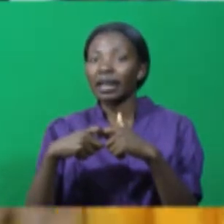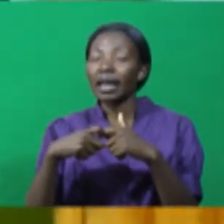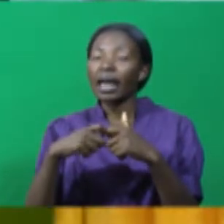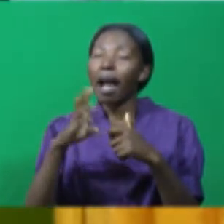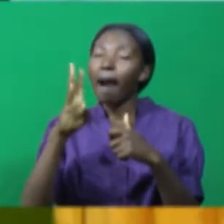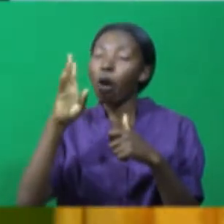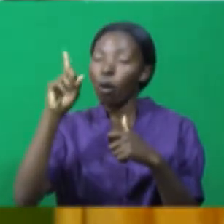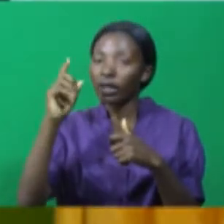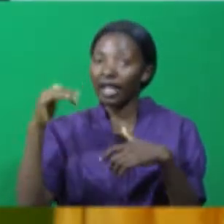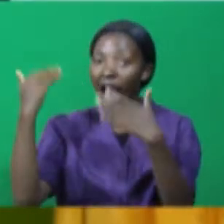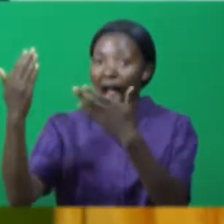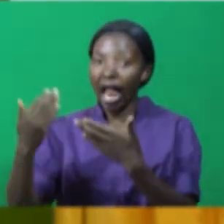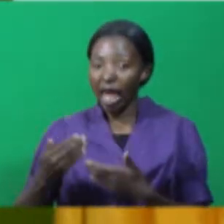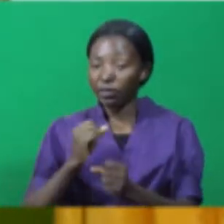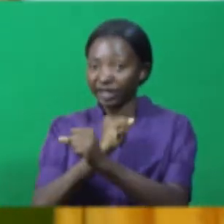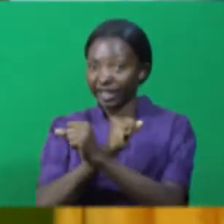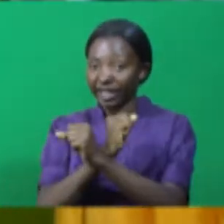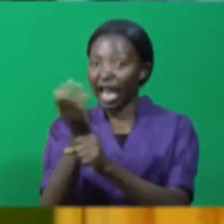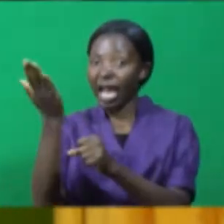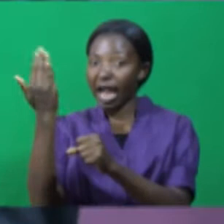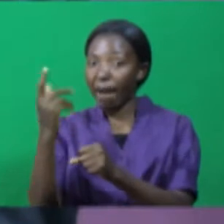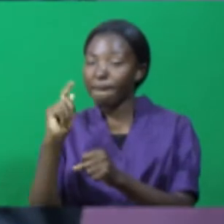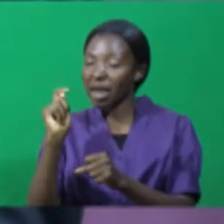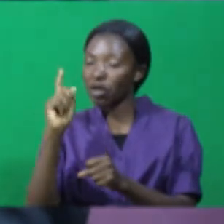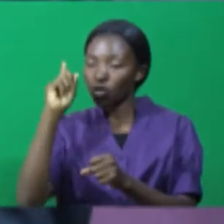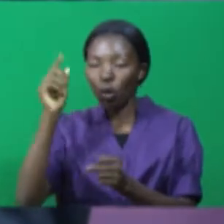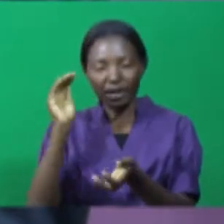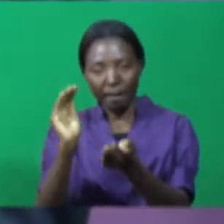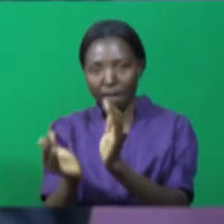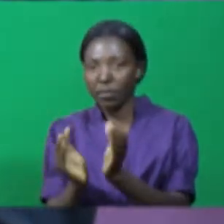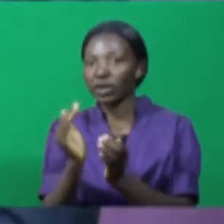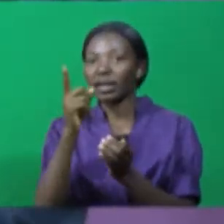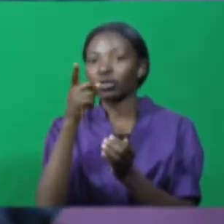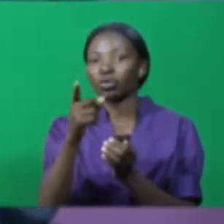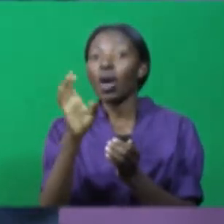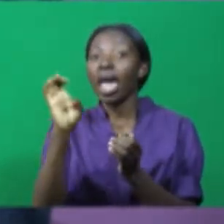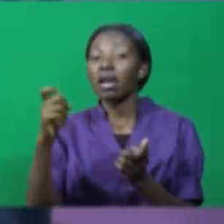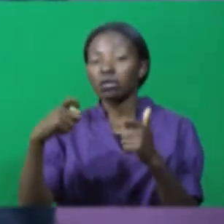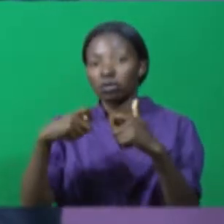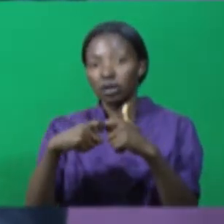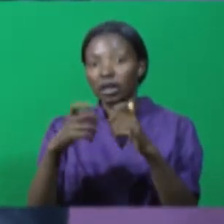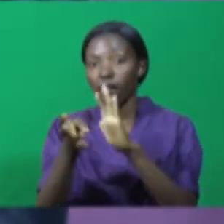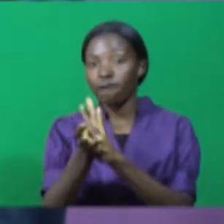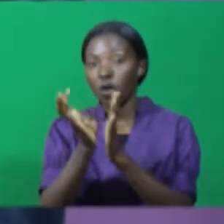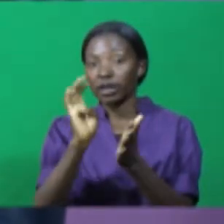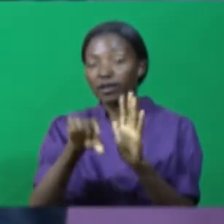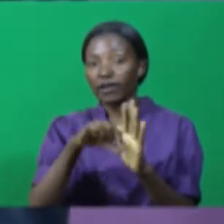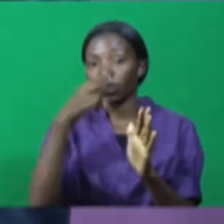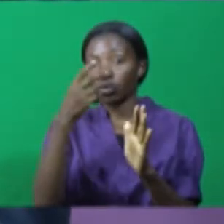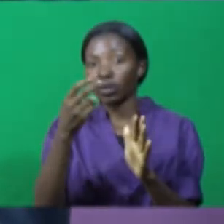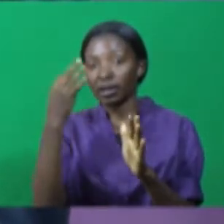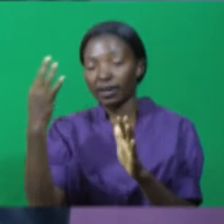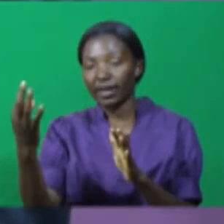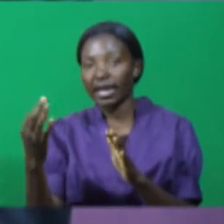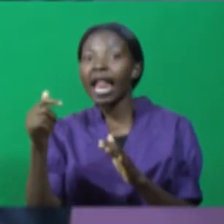Asi oitadzisa kukukuvadza kana kukuuraya. Mwari ndomaitira ake. Exodus 14 verse 23.